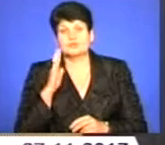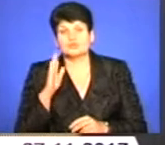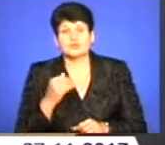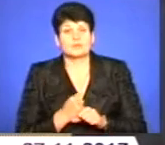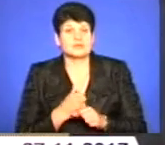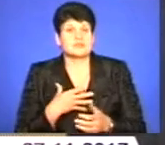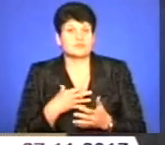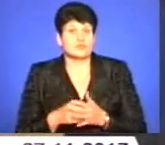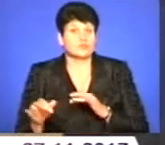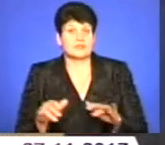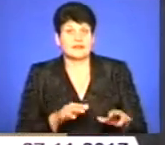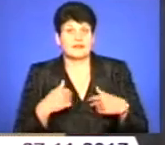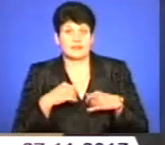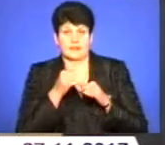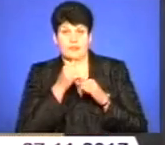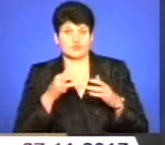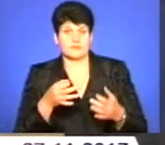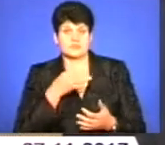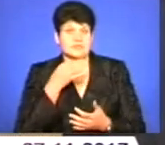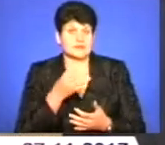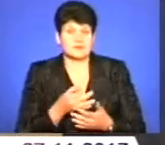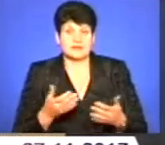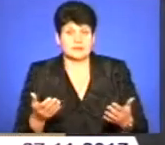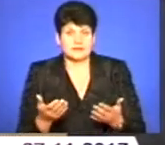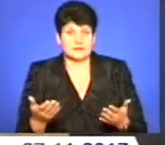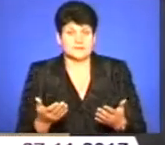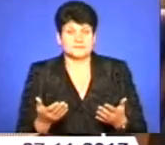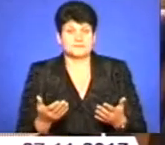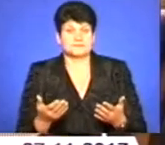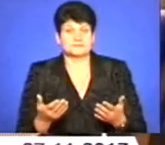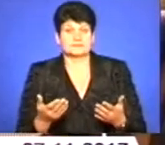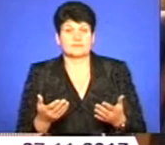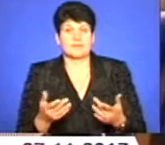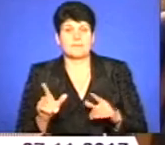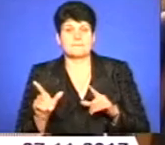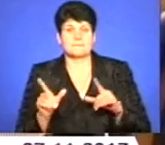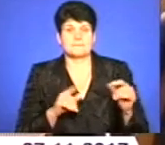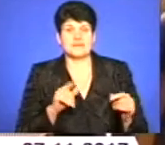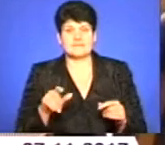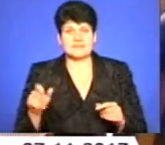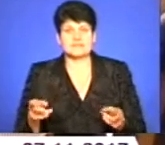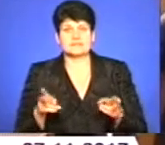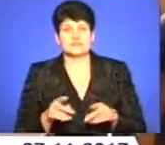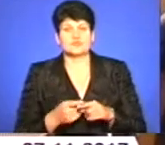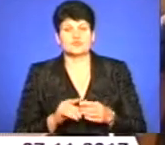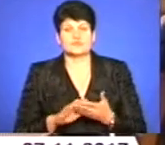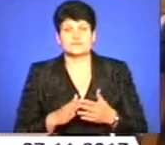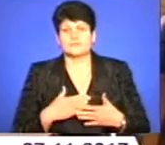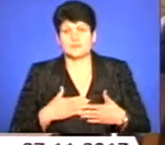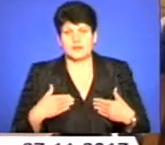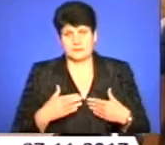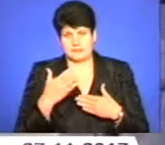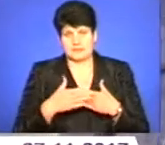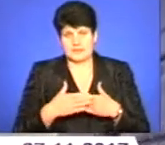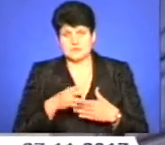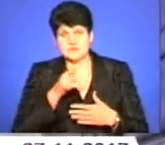свої дії, я вам сказати не можу, відповідно Володимир Анатолійович також не може сказати. Перевізники ж залишати цю ситуацію не збираються. Якщо в найближчий